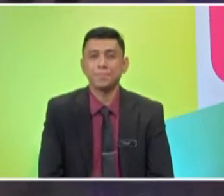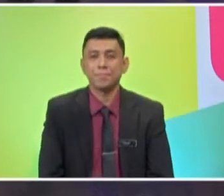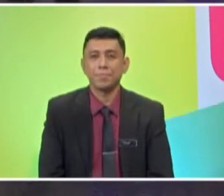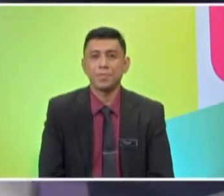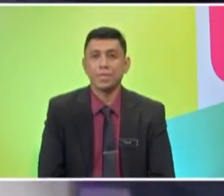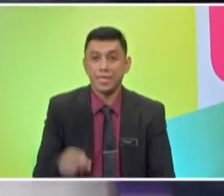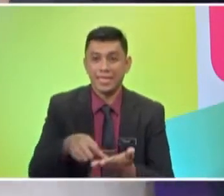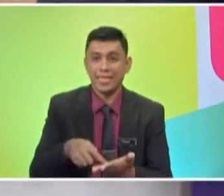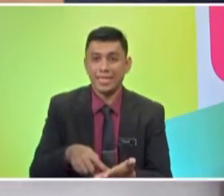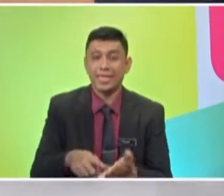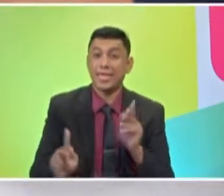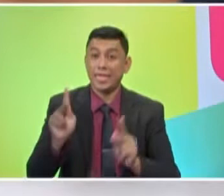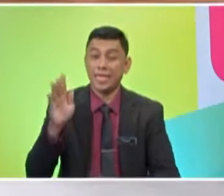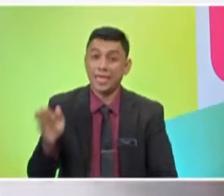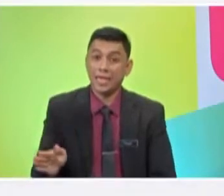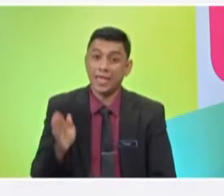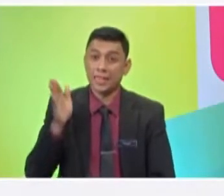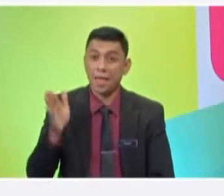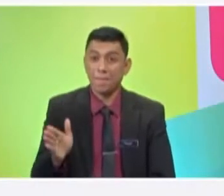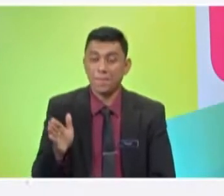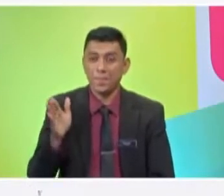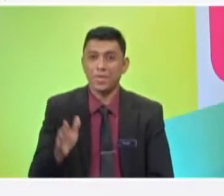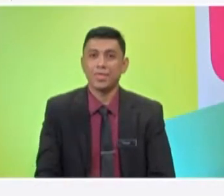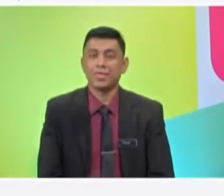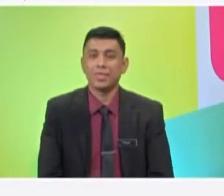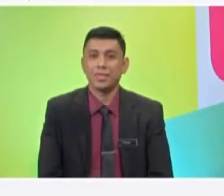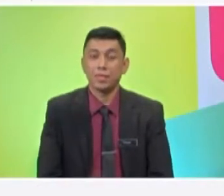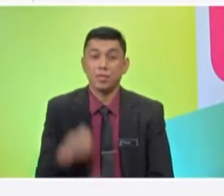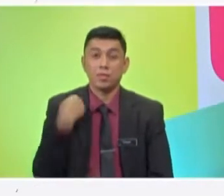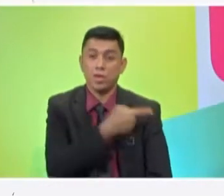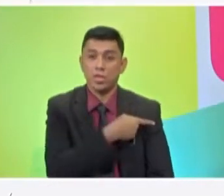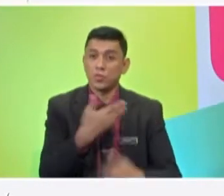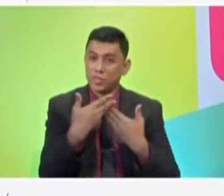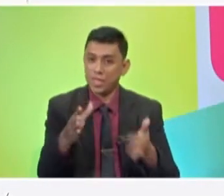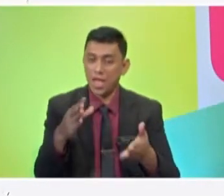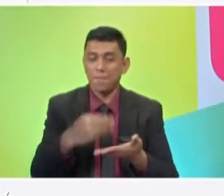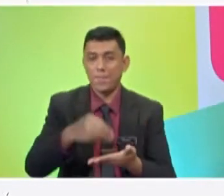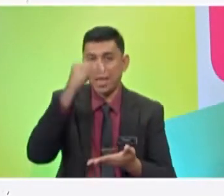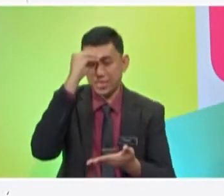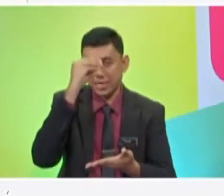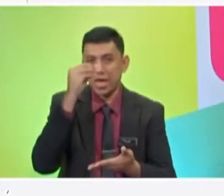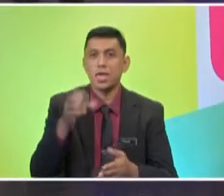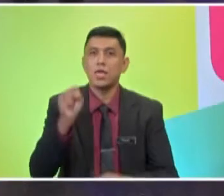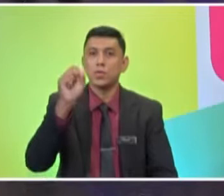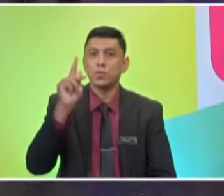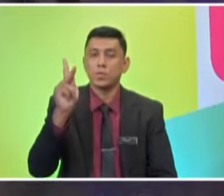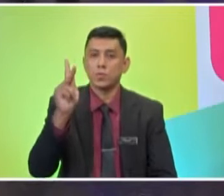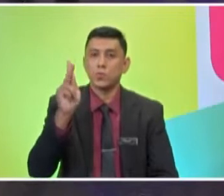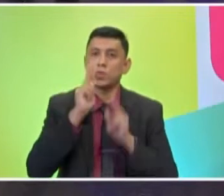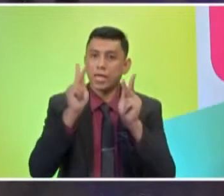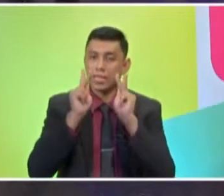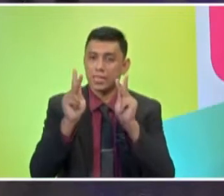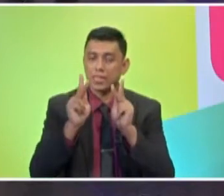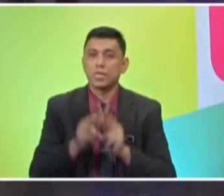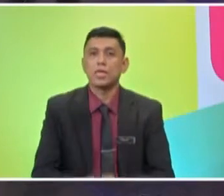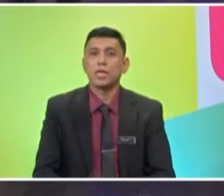Ini dia kereta api, cikgu. Kita dah belajar suku kata tertutup dan suku kata